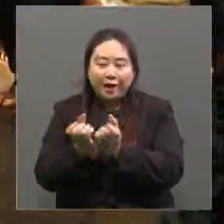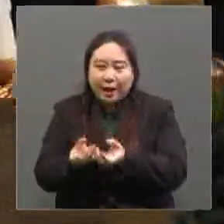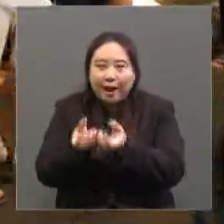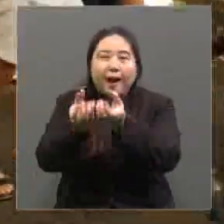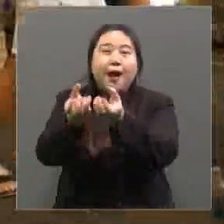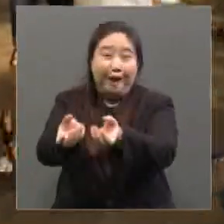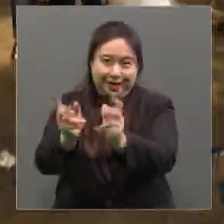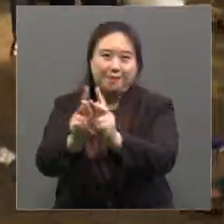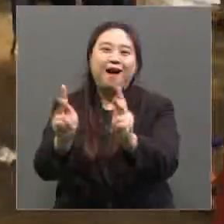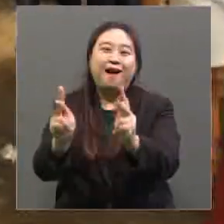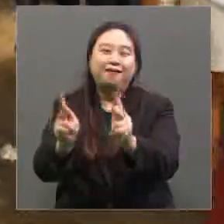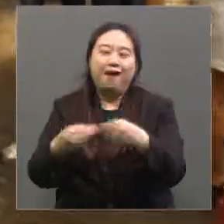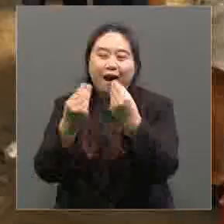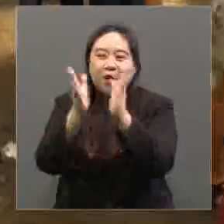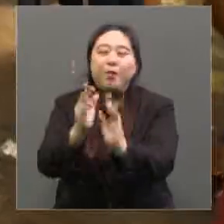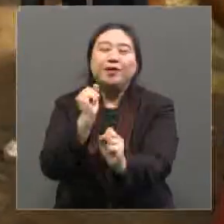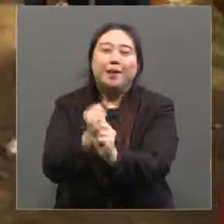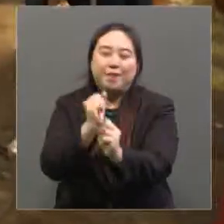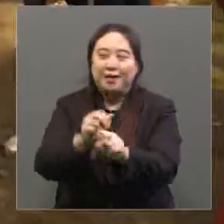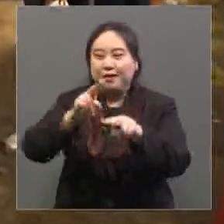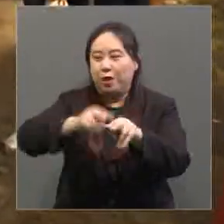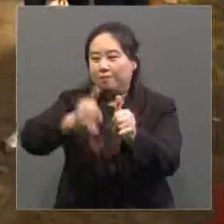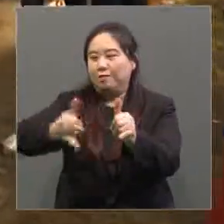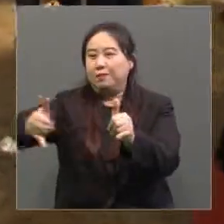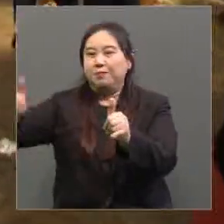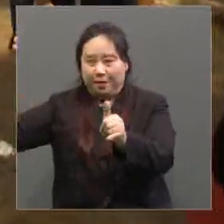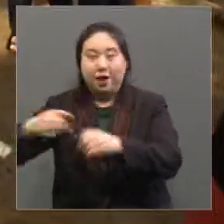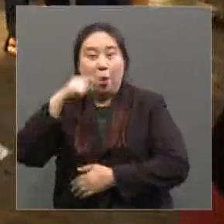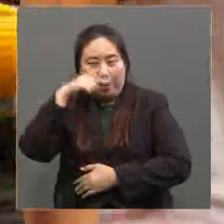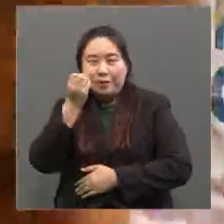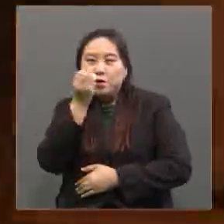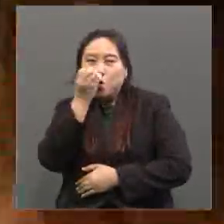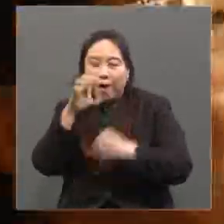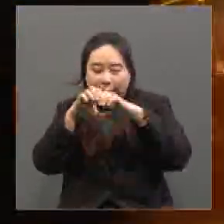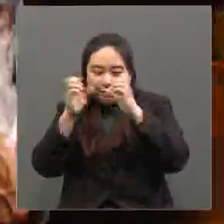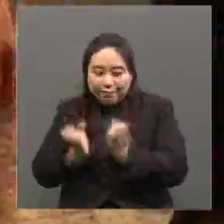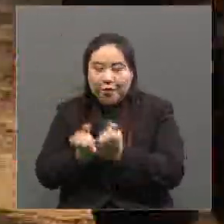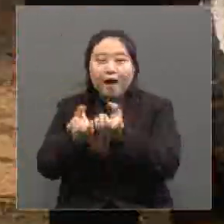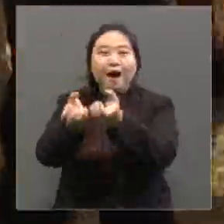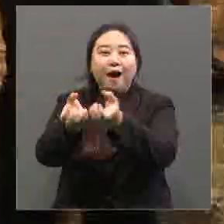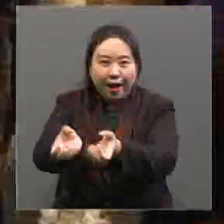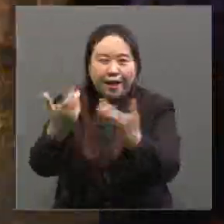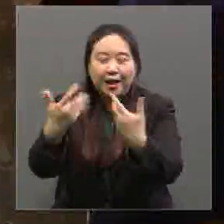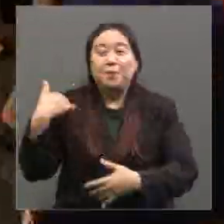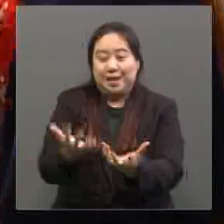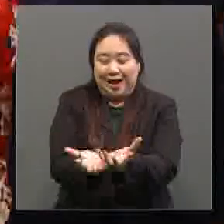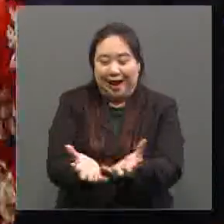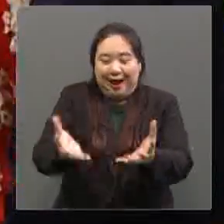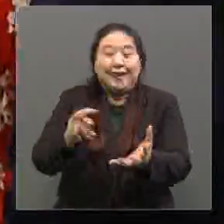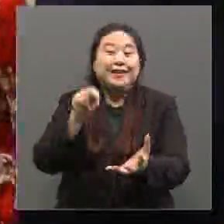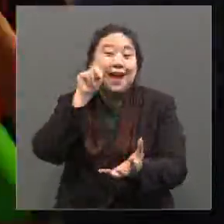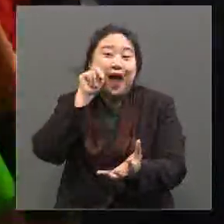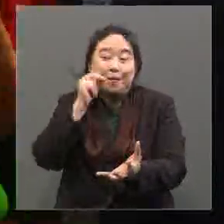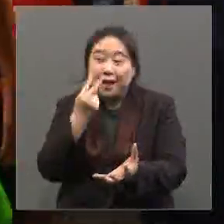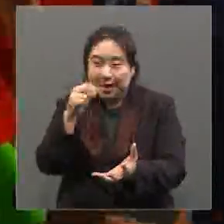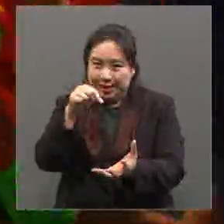กรรมการไปให้กับเจ้าหน้าที่นะฮะที่เขานั่งแถลงข่าวกันอยู่เนี่ยนะคะแล้วก็มีการเหมือนนำนำขันน้ำอ่ะไปแสดง